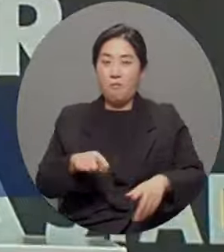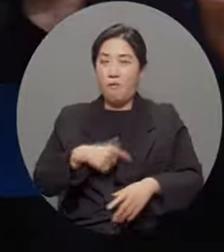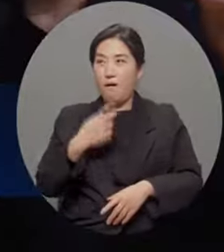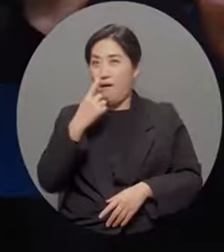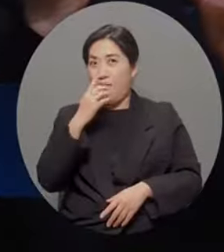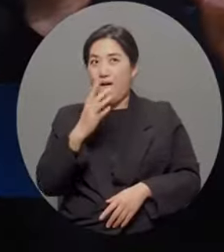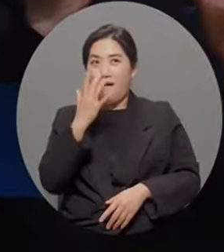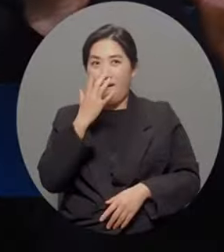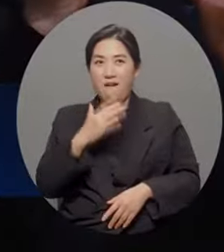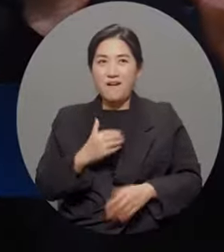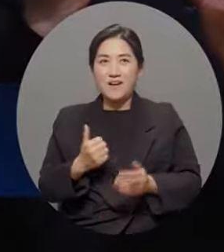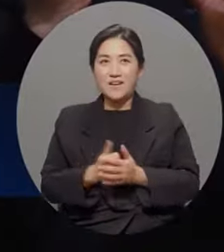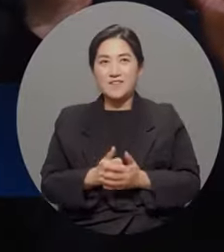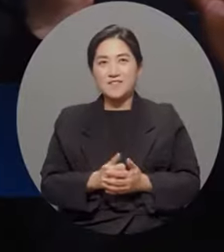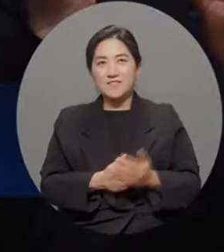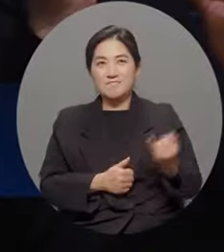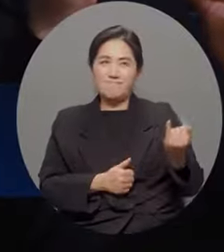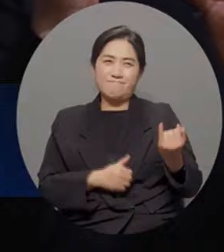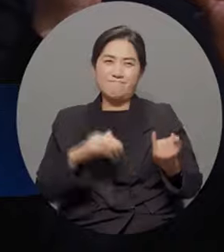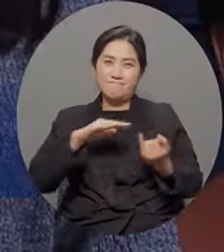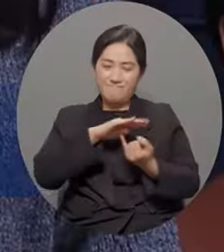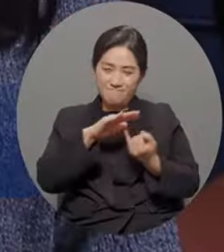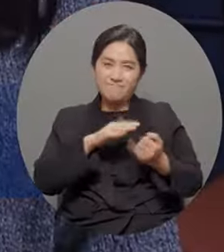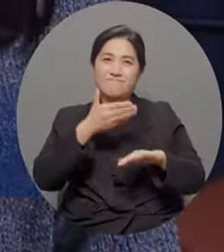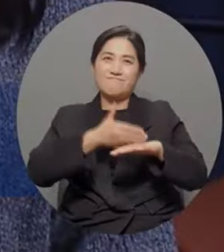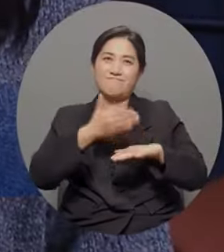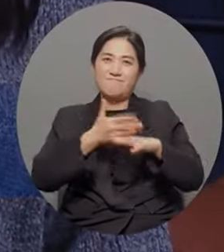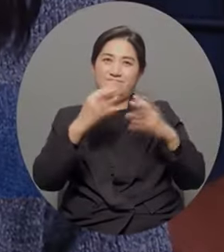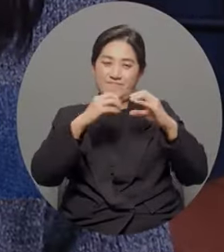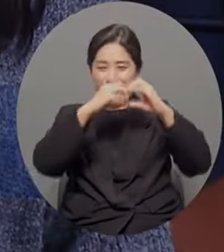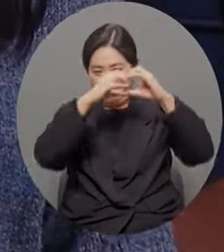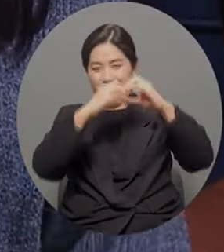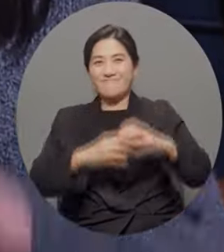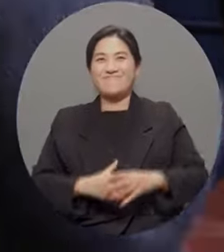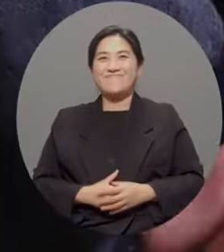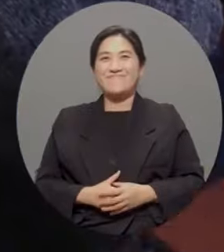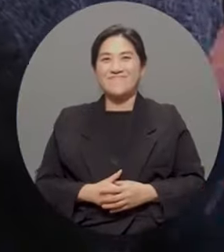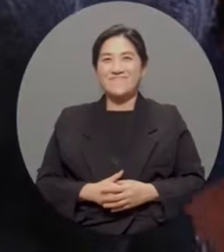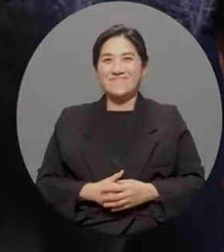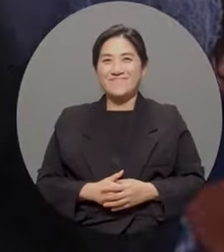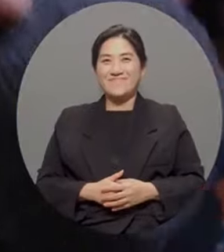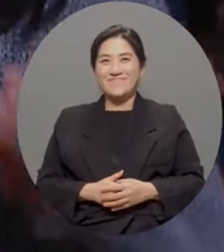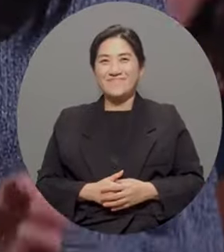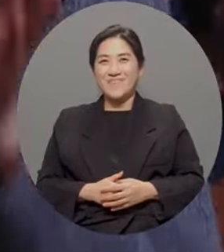모르겠고, 자기야 너무 고맙고 그냥 많이 사랑해.